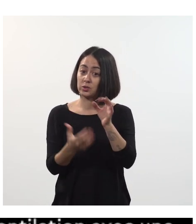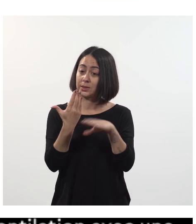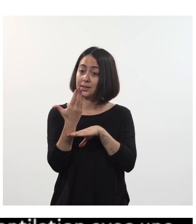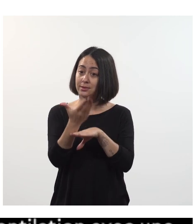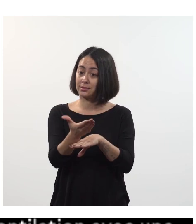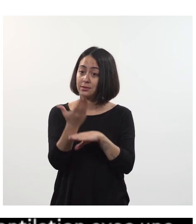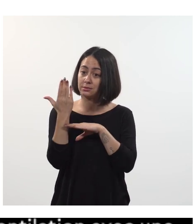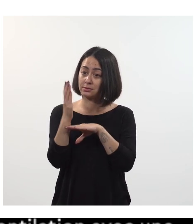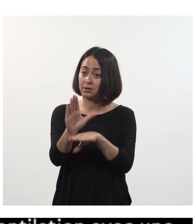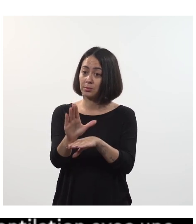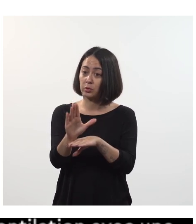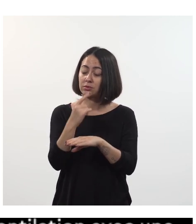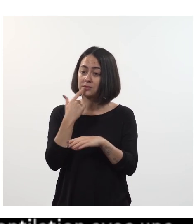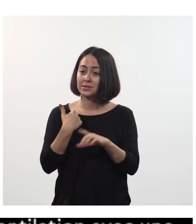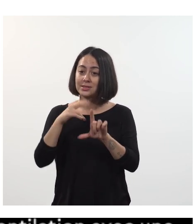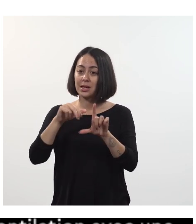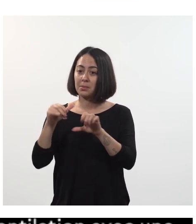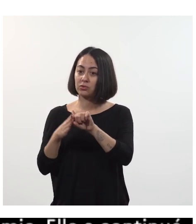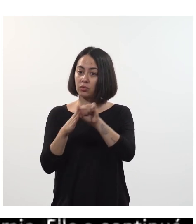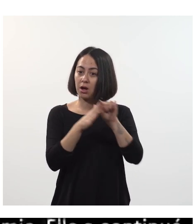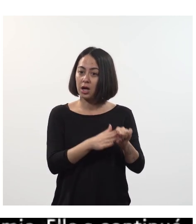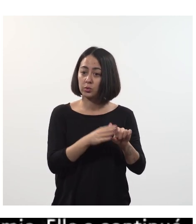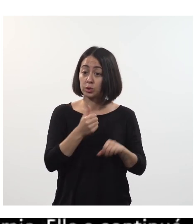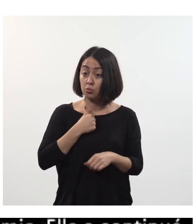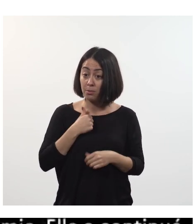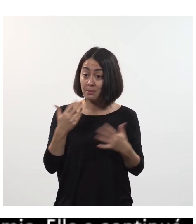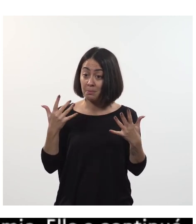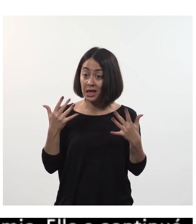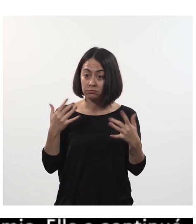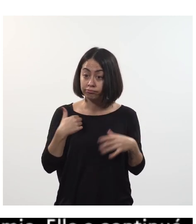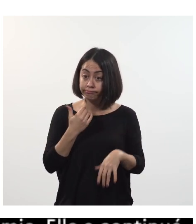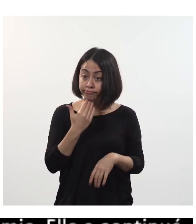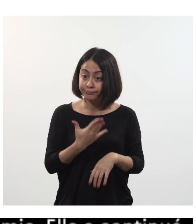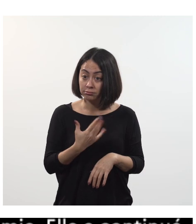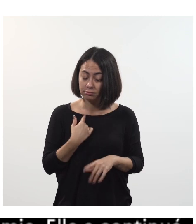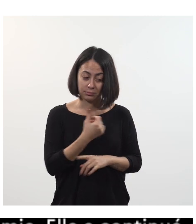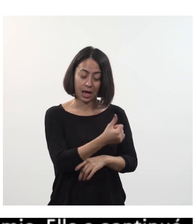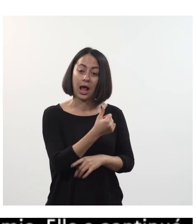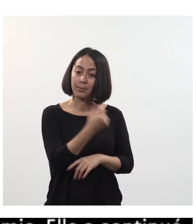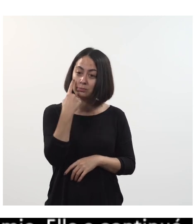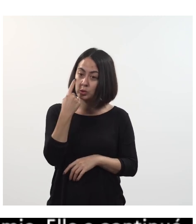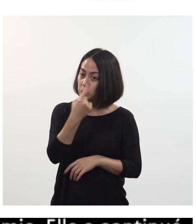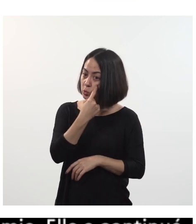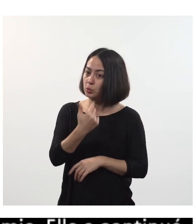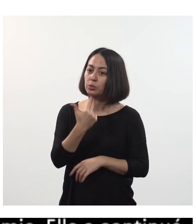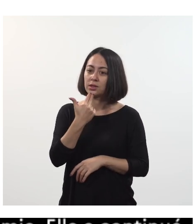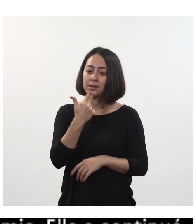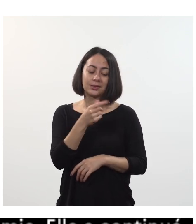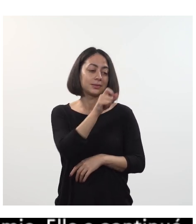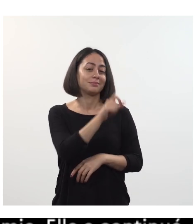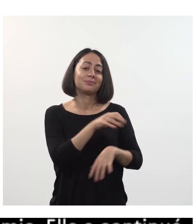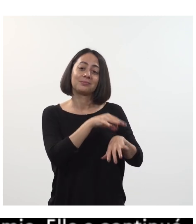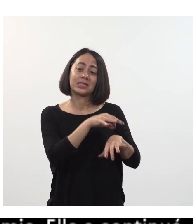La peinture qu'elle a fait à gauche, hein, je serais bien incapable de la faire moi-même avec mes mains. Donc, c'est une patiente, malheureusement, qui est décédée de